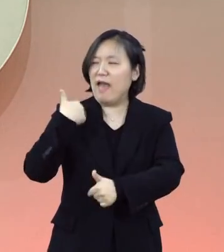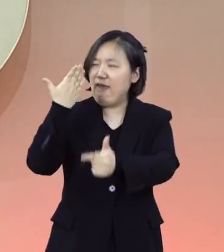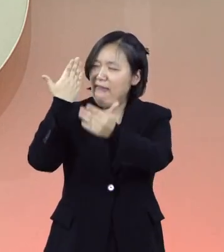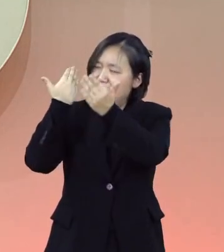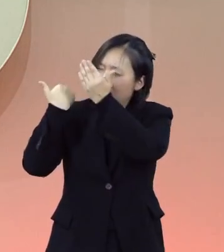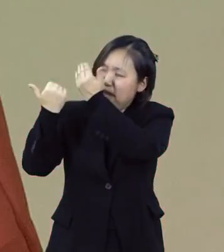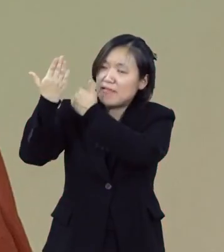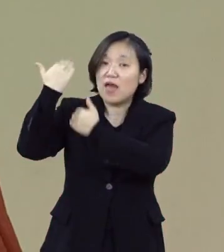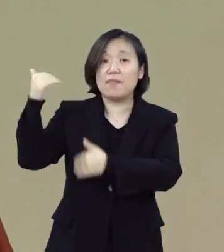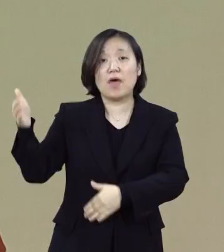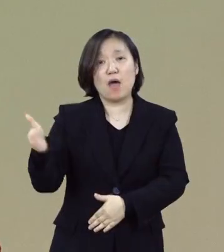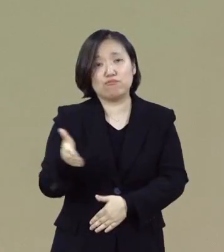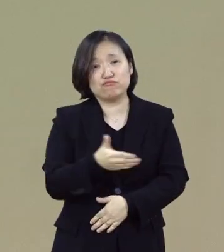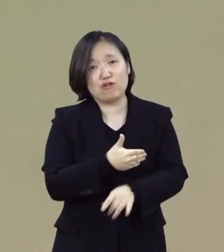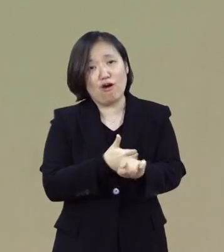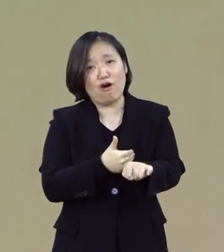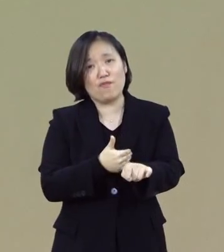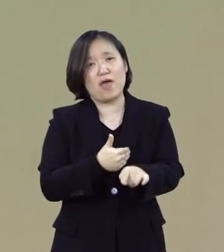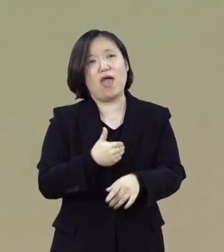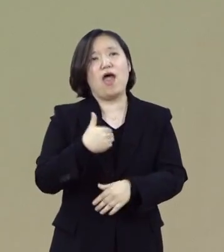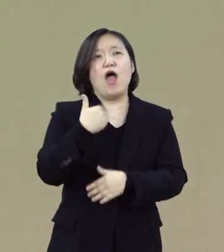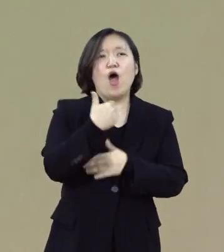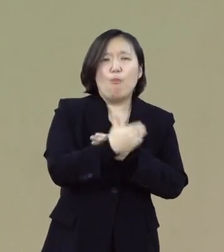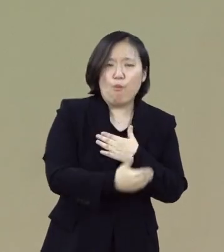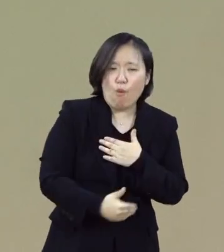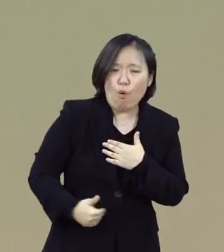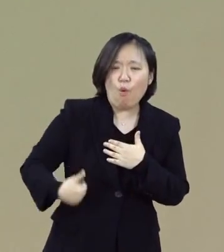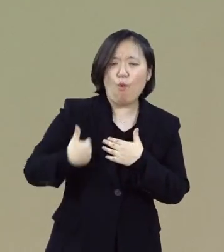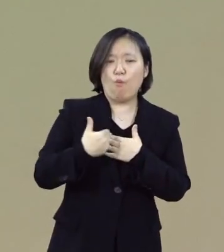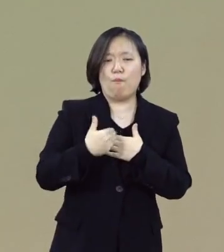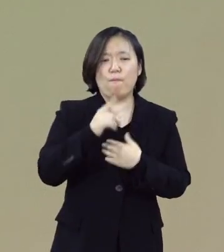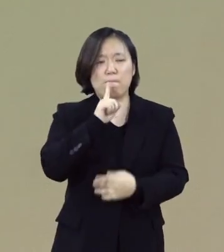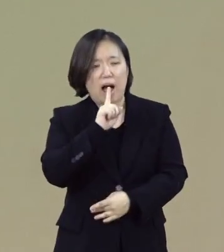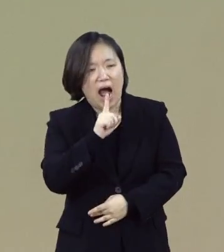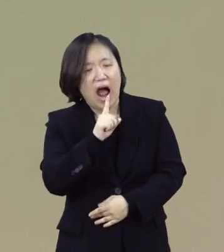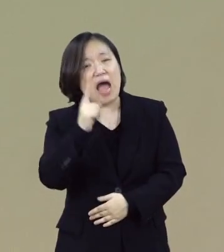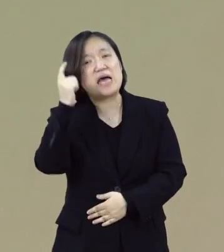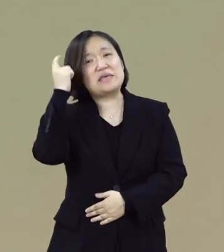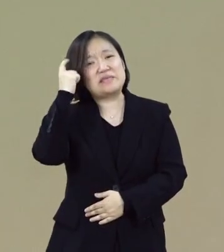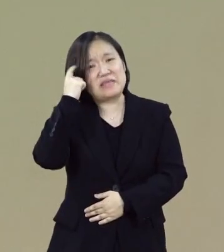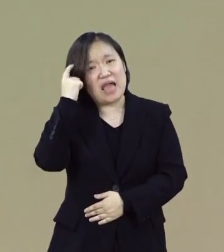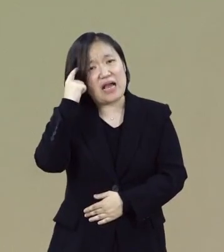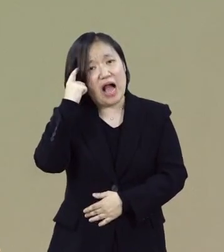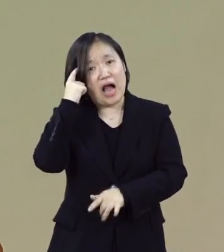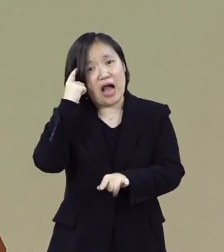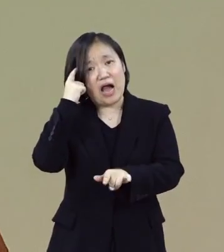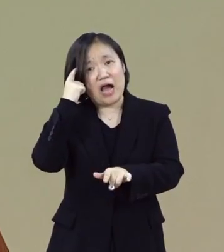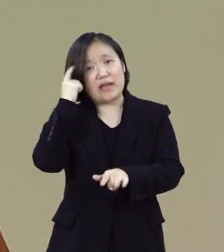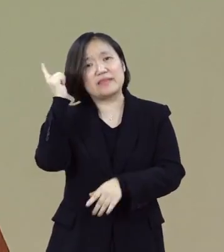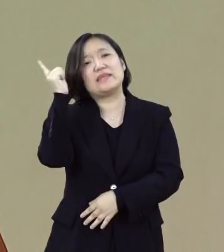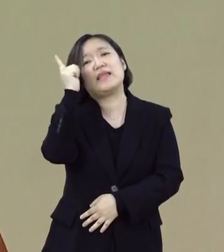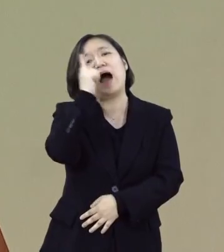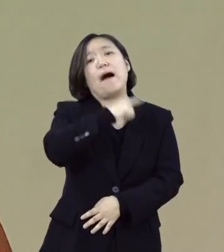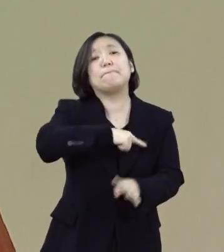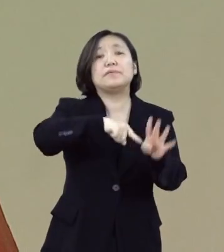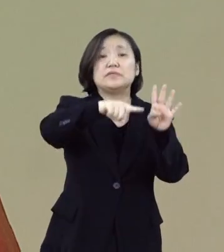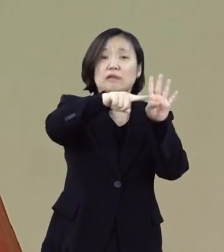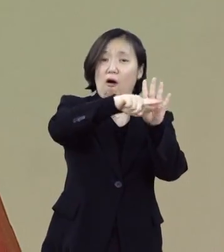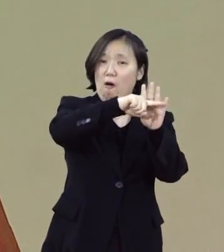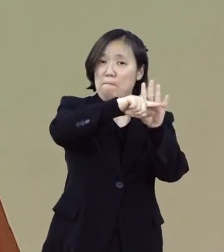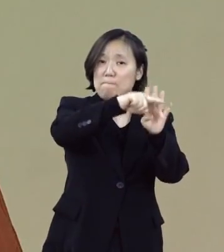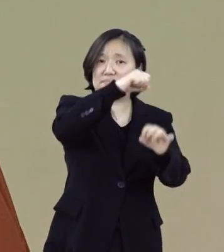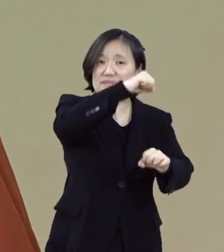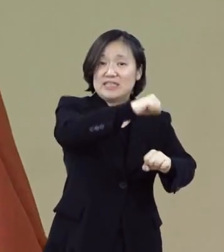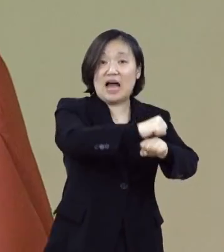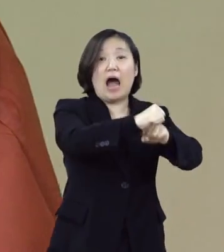지었건 몸과 말과 생각으로 지은 그 나쁜 그 모든